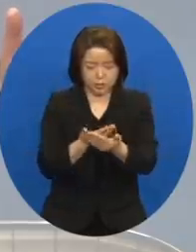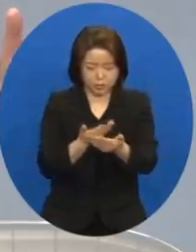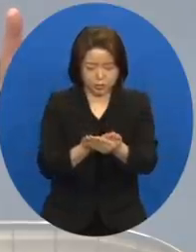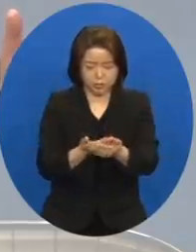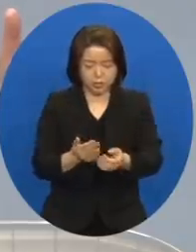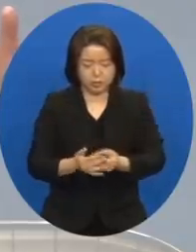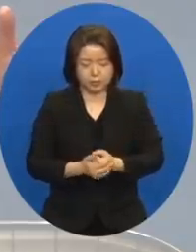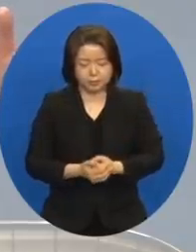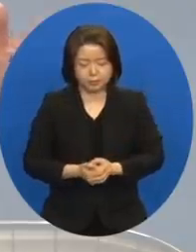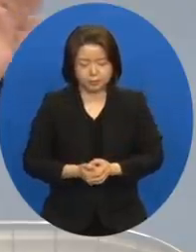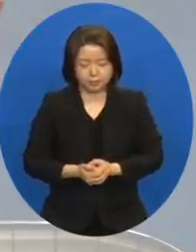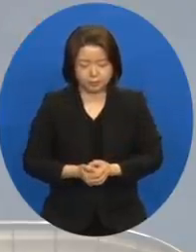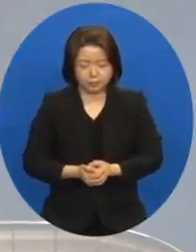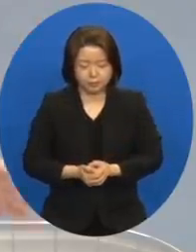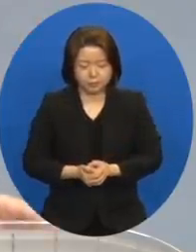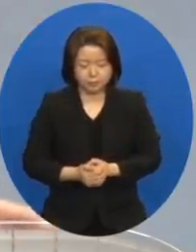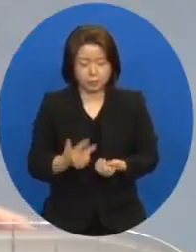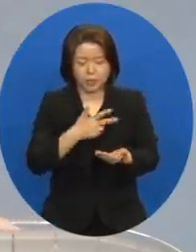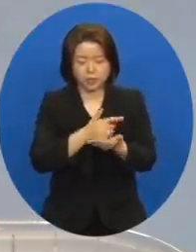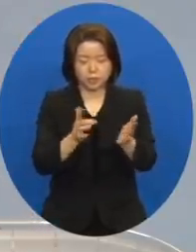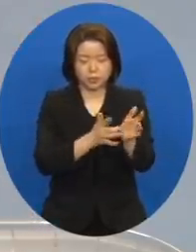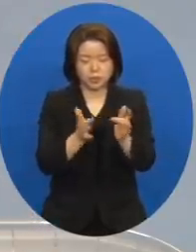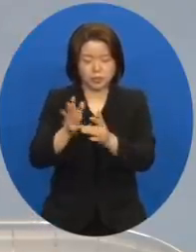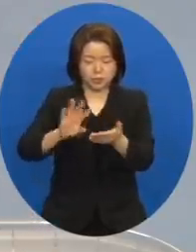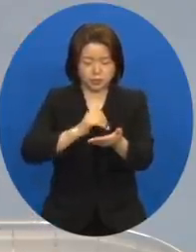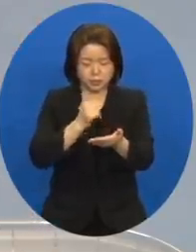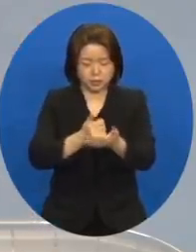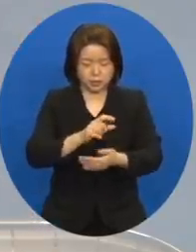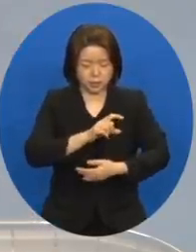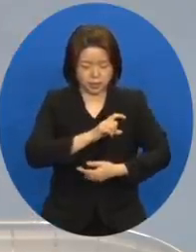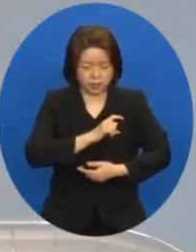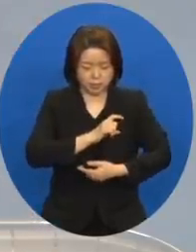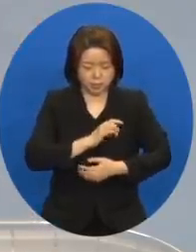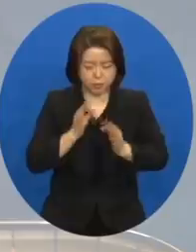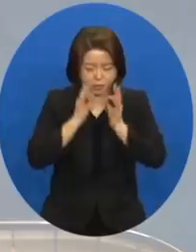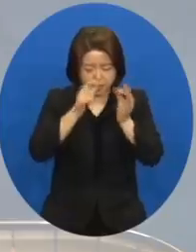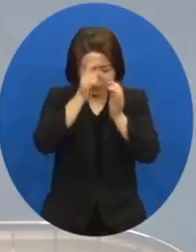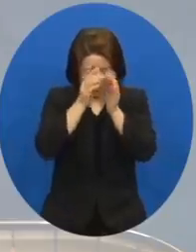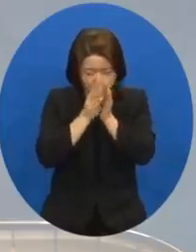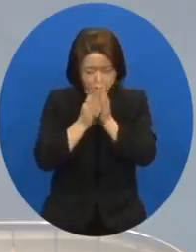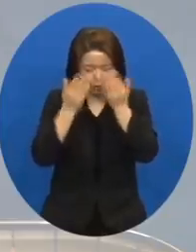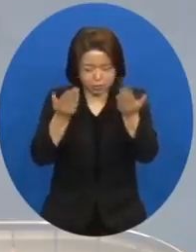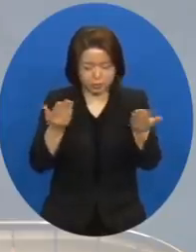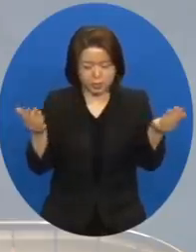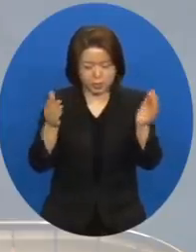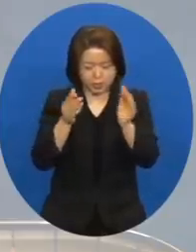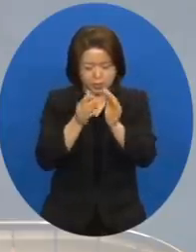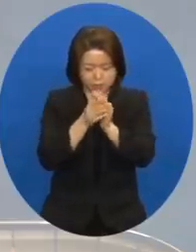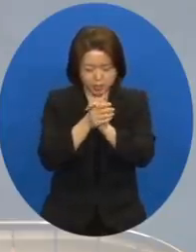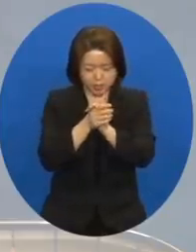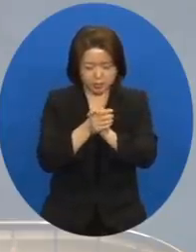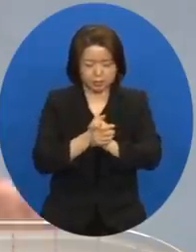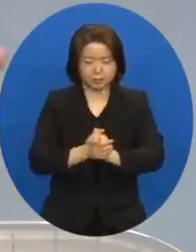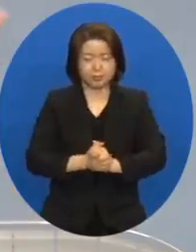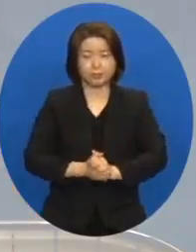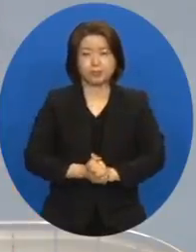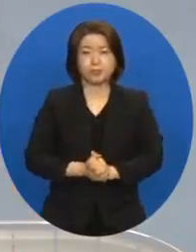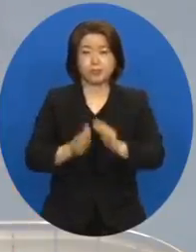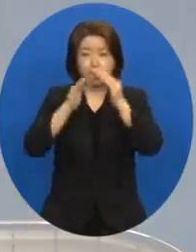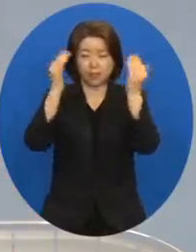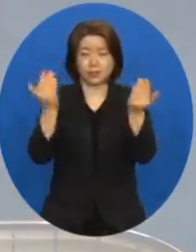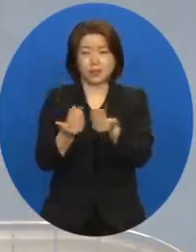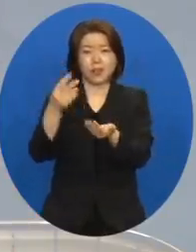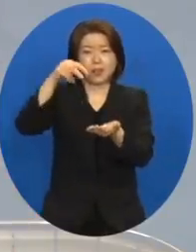하소서 주 예수 그리스도의 이름으로 간절히 기도한다 이라 아멘 우리 다